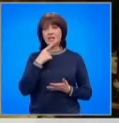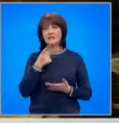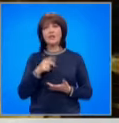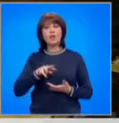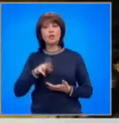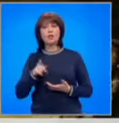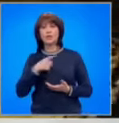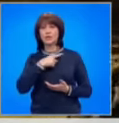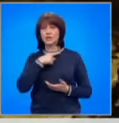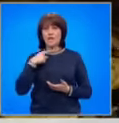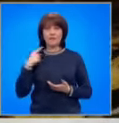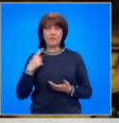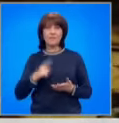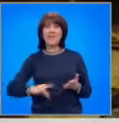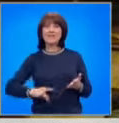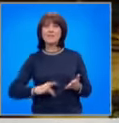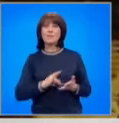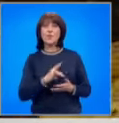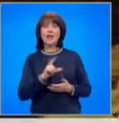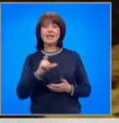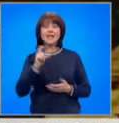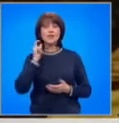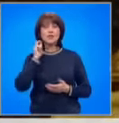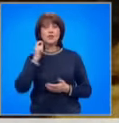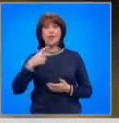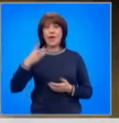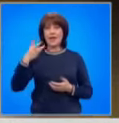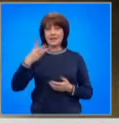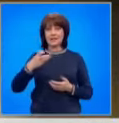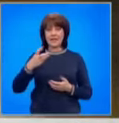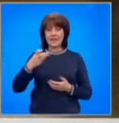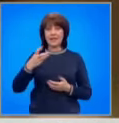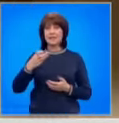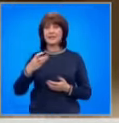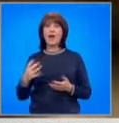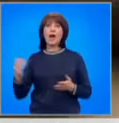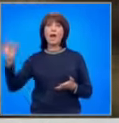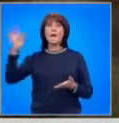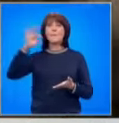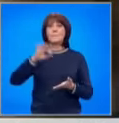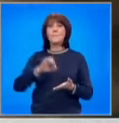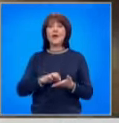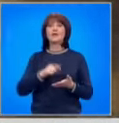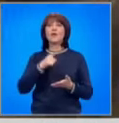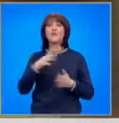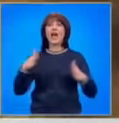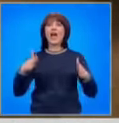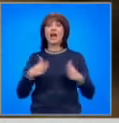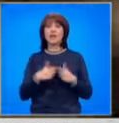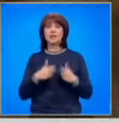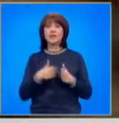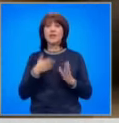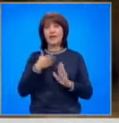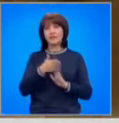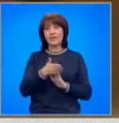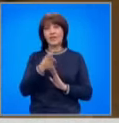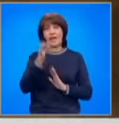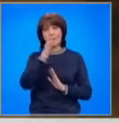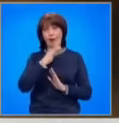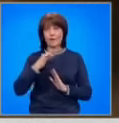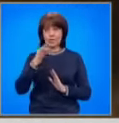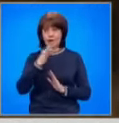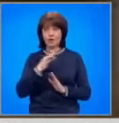Изтребителят Су-30 е паднал върху двоетажна къща в града при изпитателен полет. По това време в къщата не е имало никой. Това е